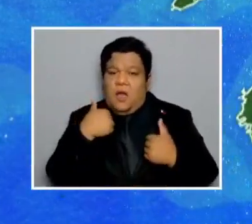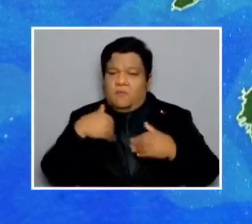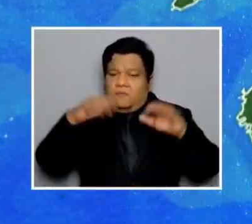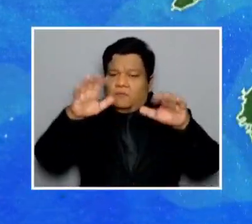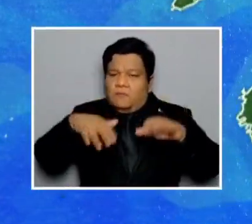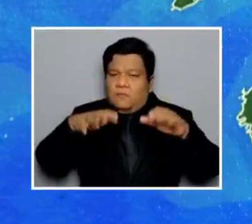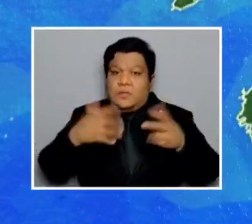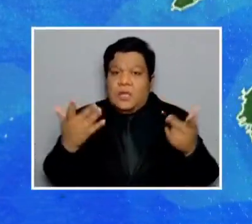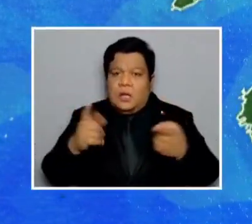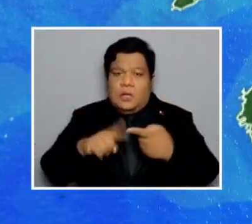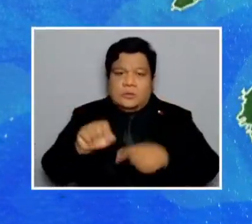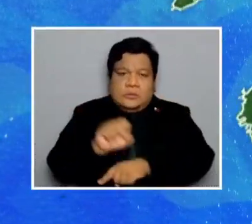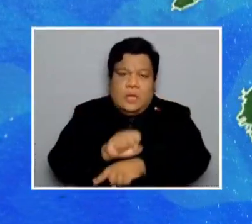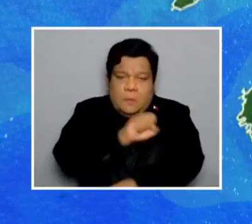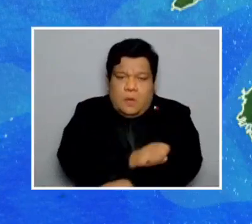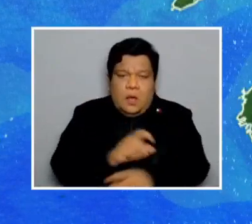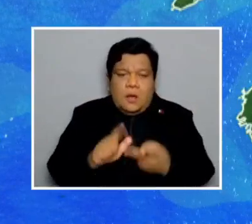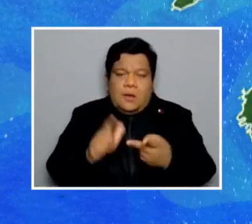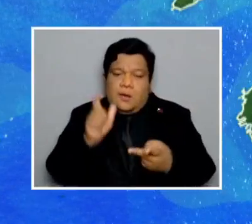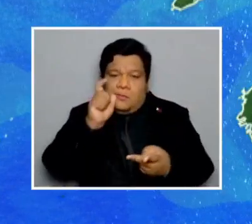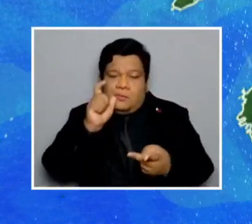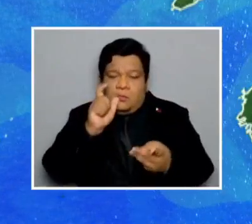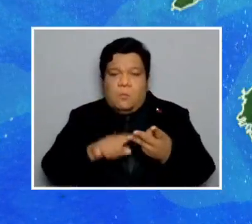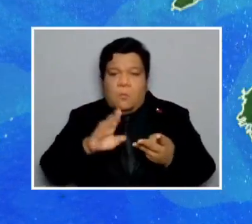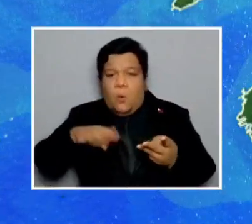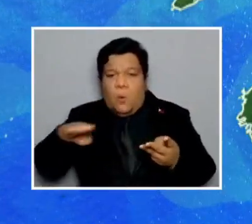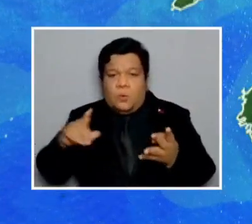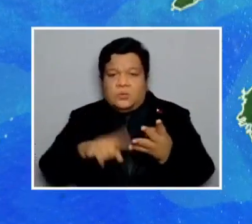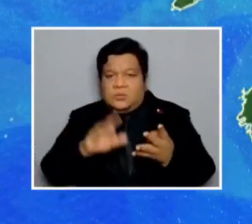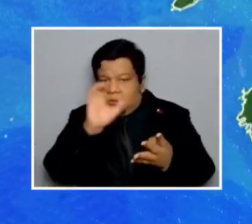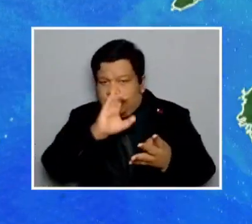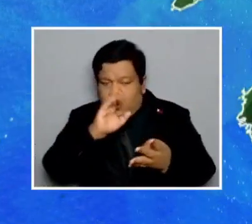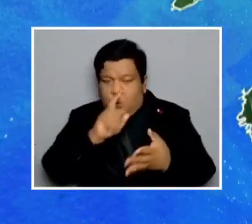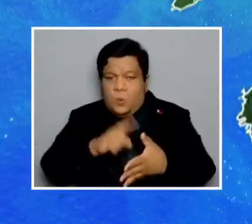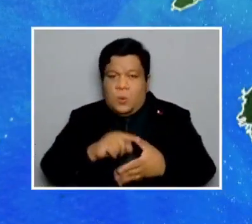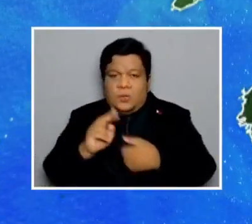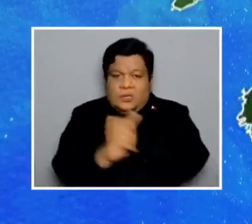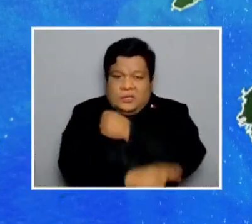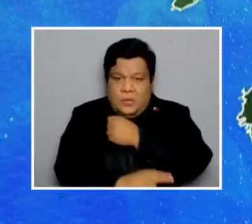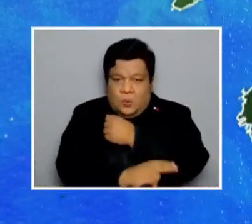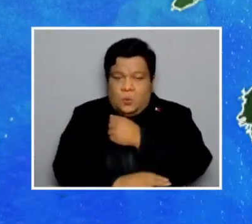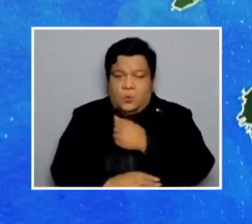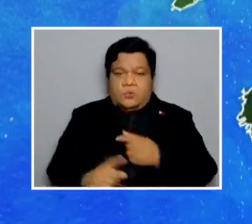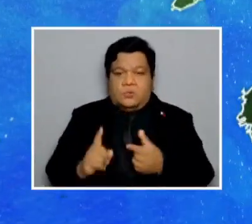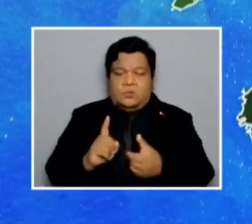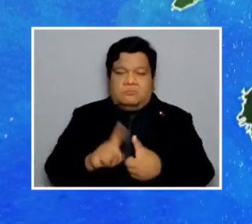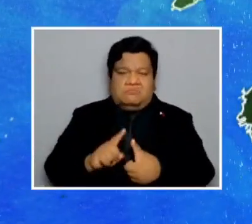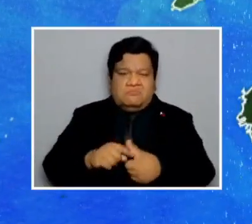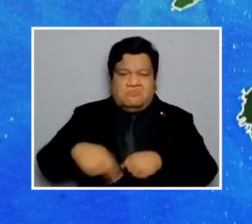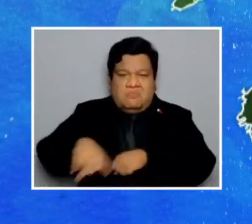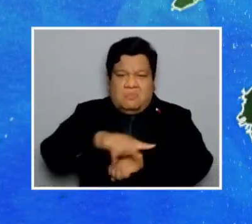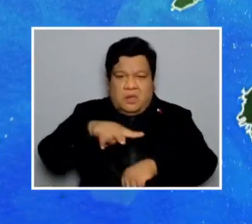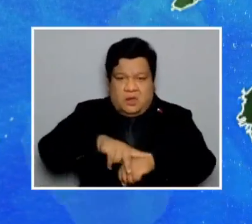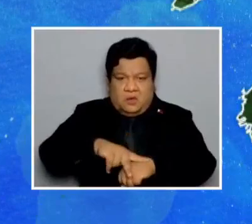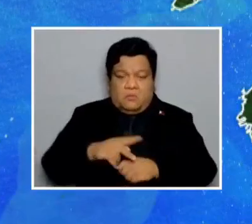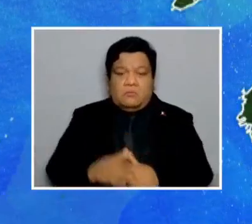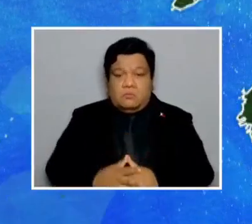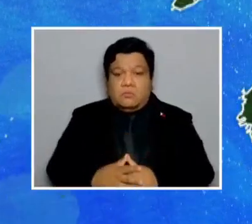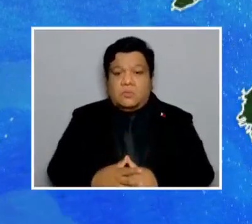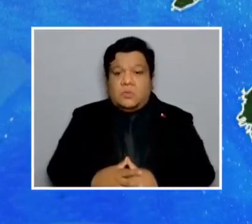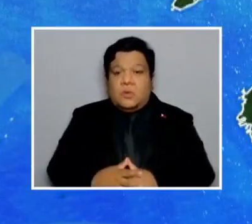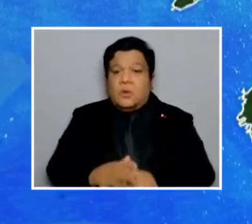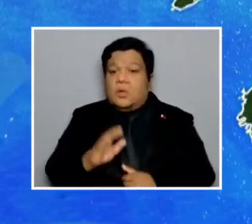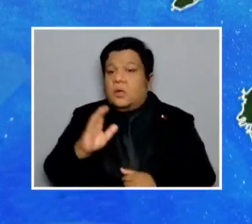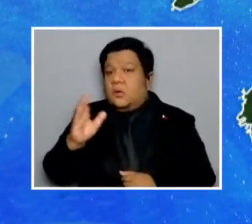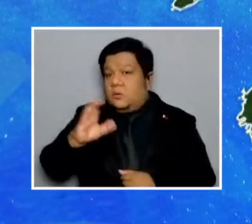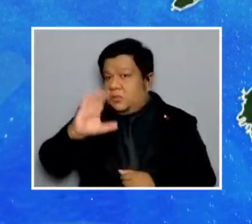Leyte, Bohol, Cebu, Negros at Panay. Sa gabi, may malakas na ulan sa hilagang parte ng Cebu, nakikilos pa kanluran